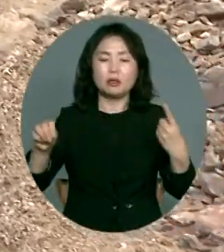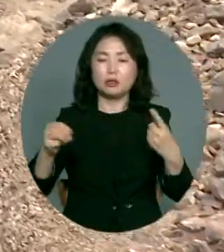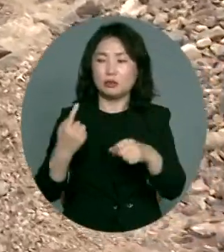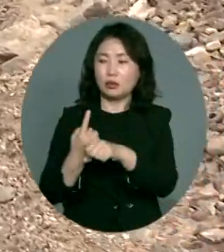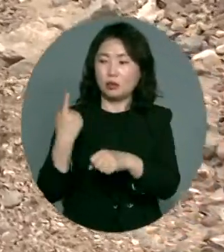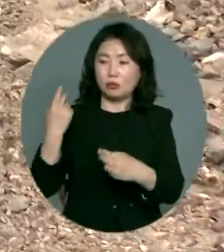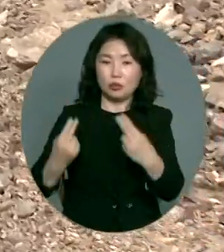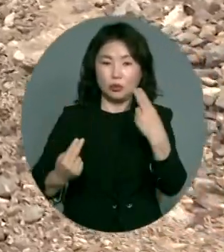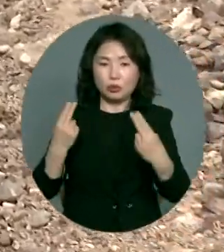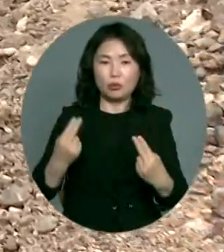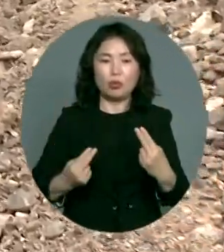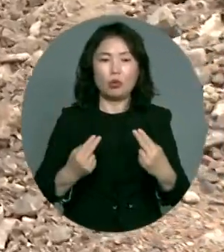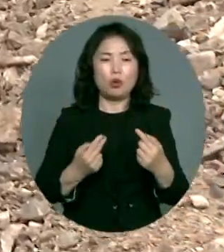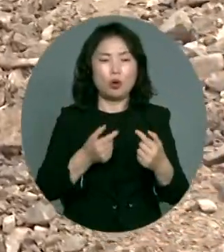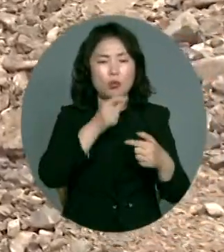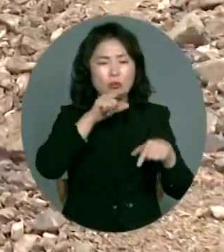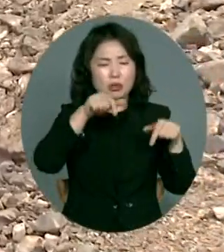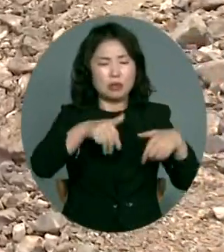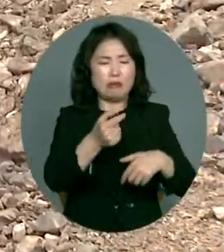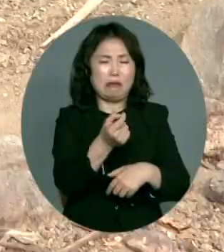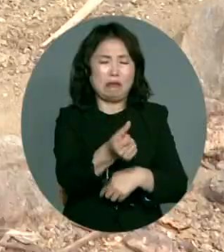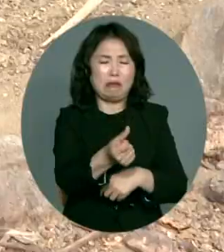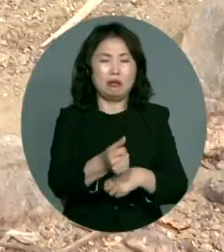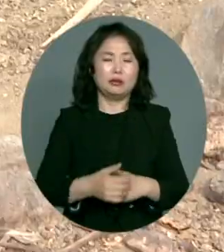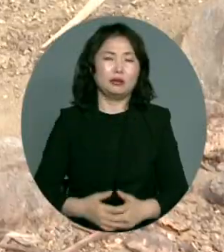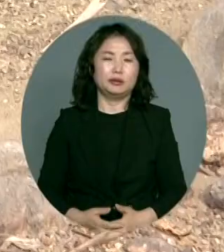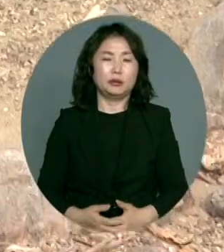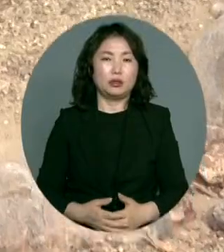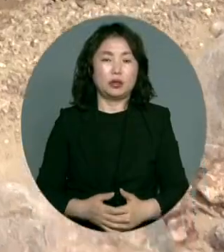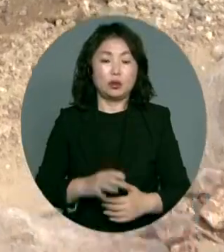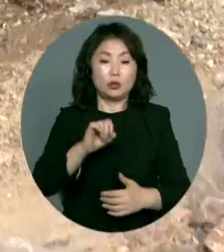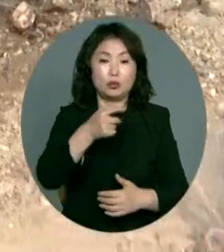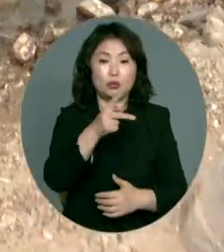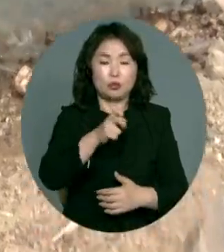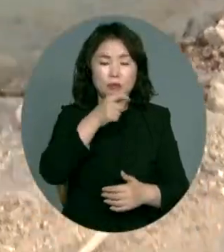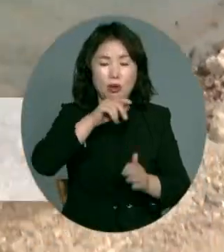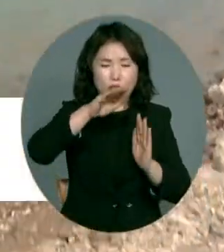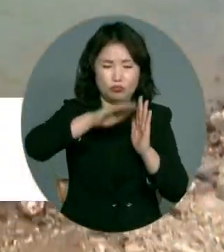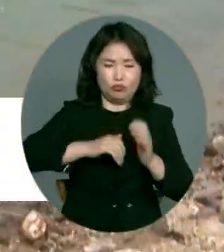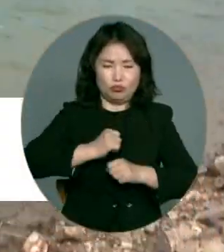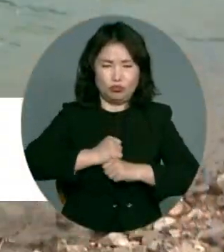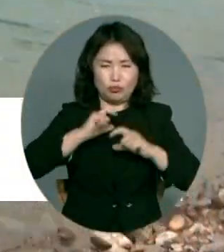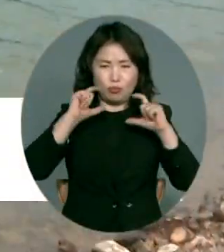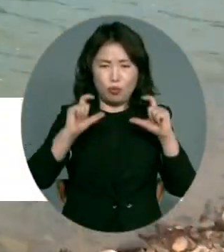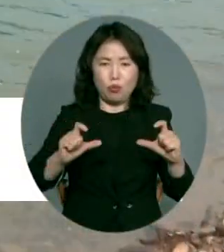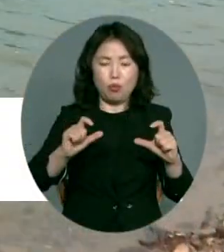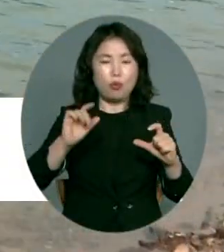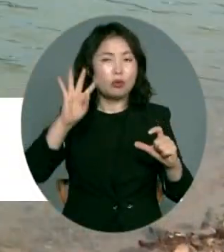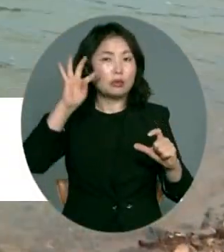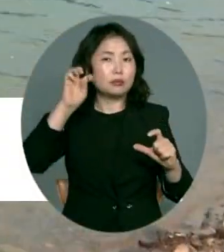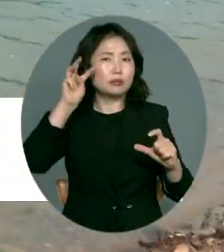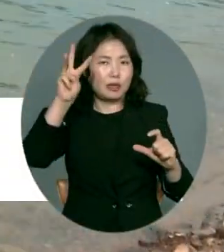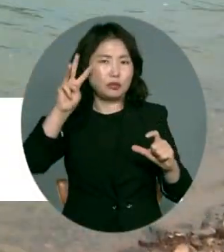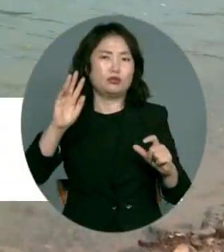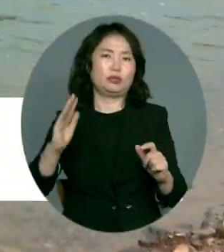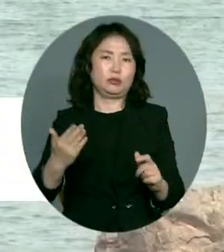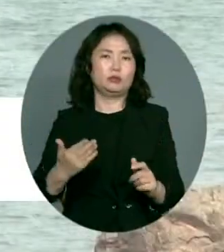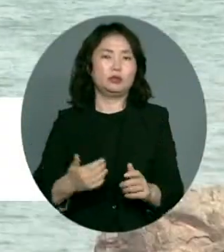지난해 같은 기간의 절반에도 못 미칩니다. 운문댐에 가뭄 주의 단계가 내려진 지 오늘로